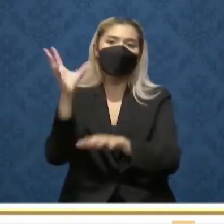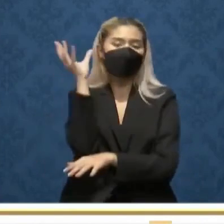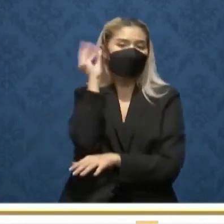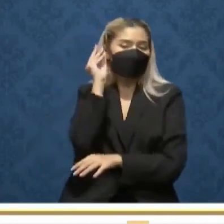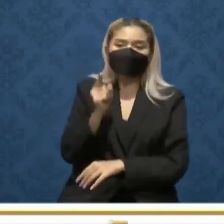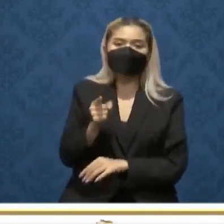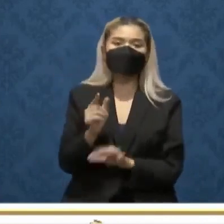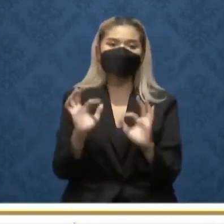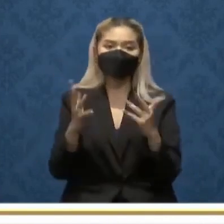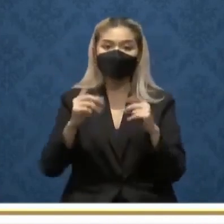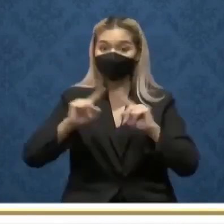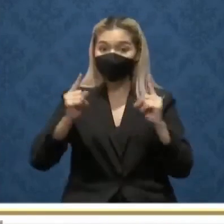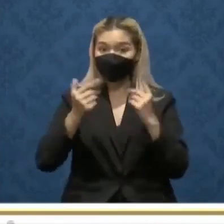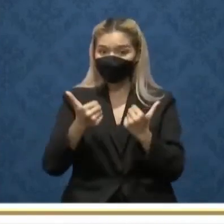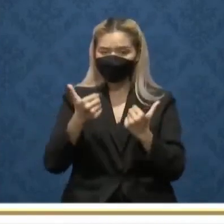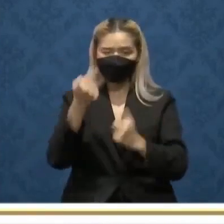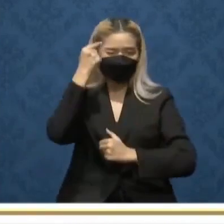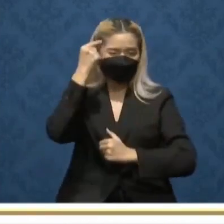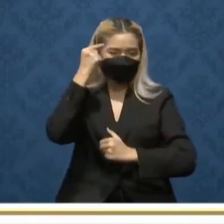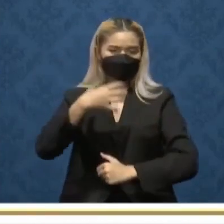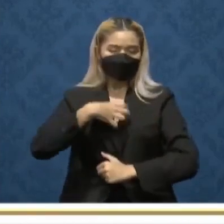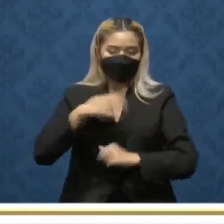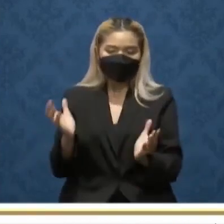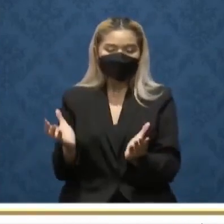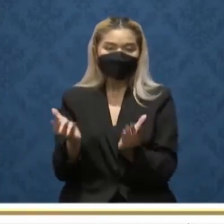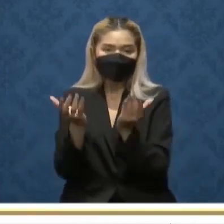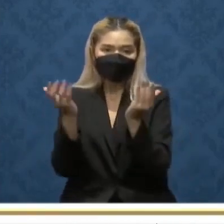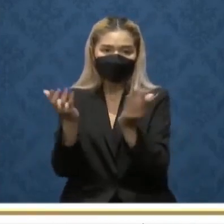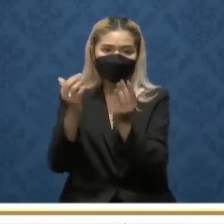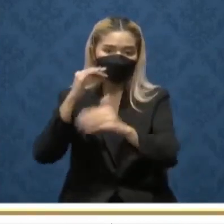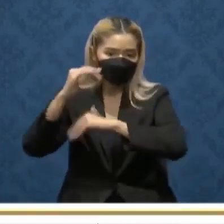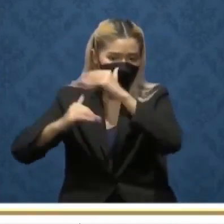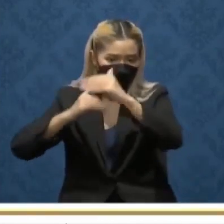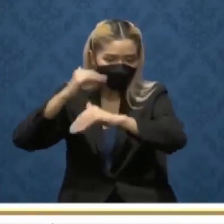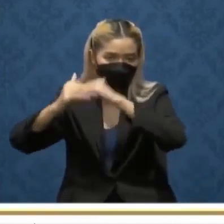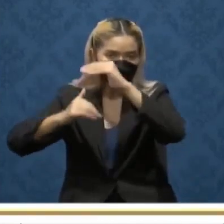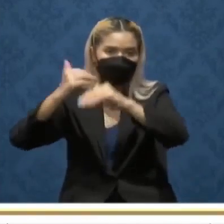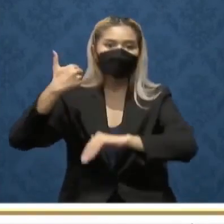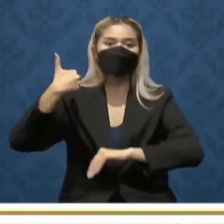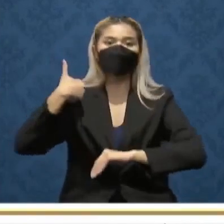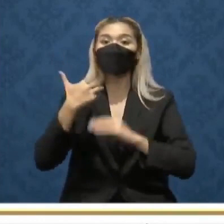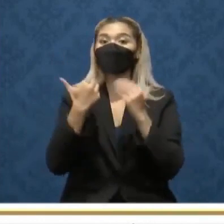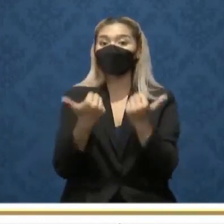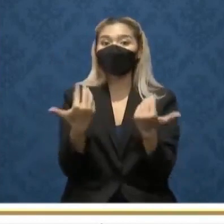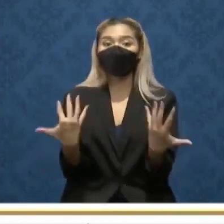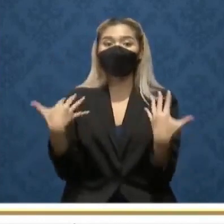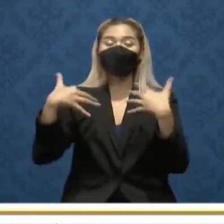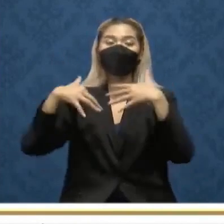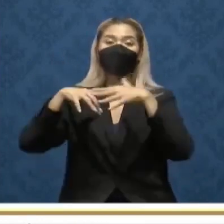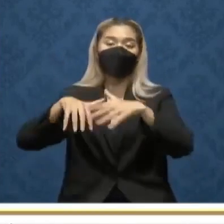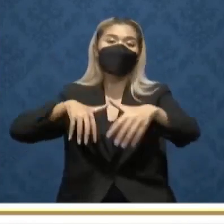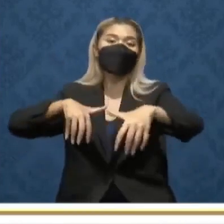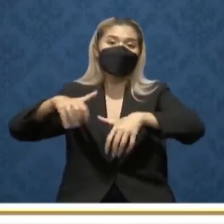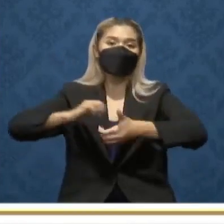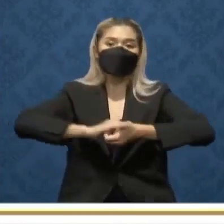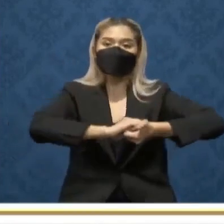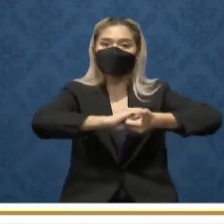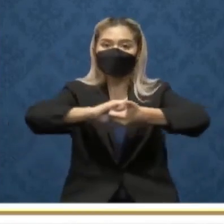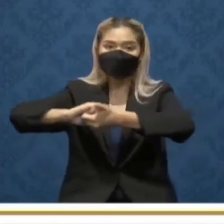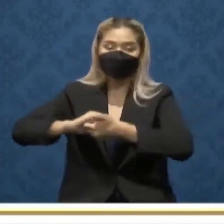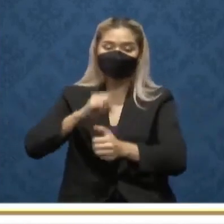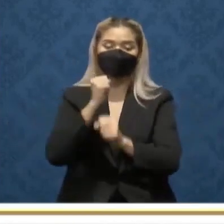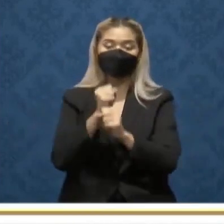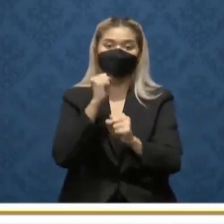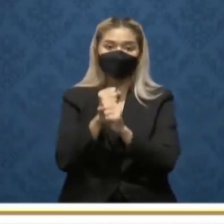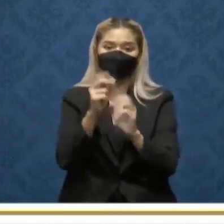นับสนุนและด้วยการที่ผมสามารถที่จะเสริมสร้างนะครับจะทำให้การมีส่วนร่วมของประชาชนในกระบวนการตรากฎหมายต่